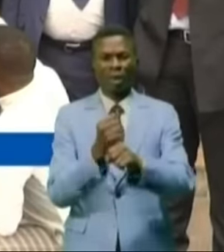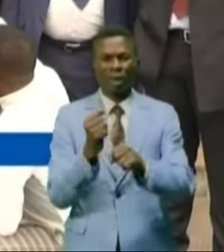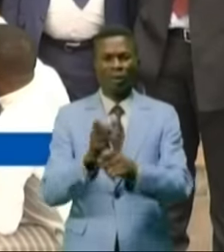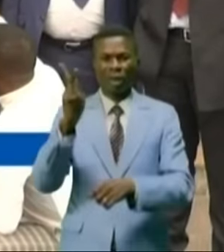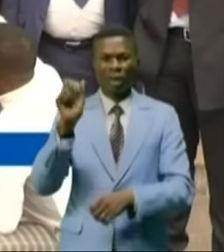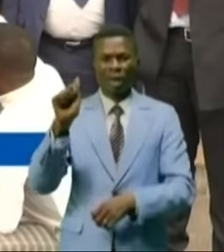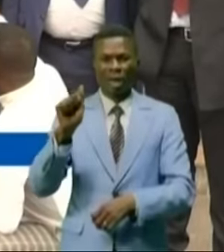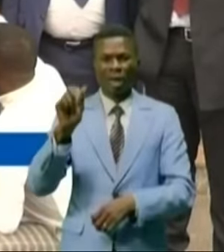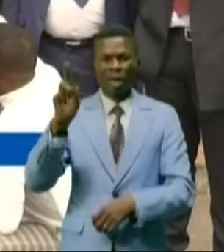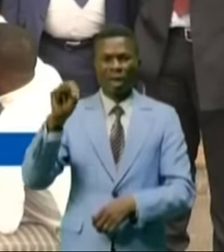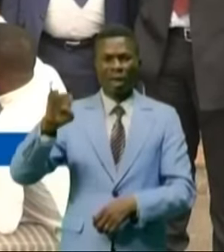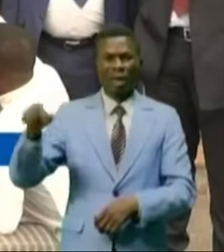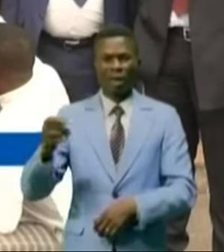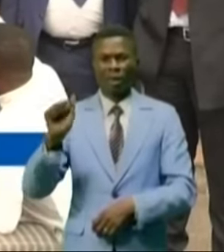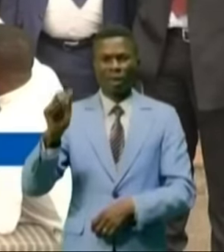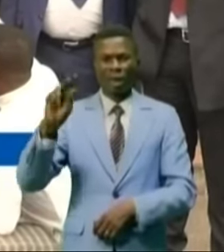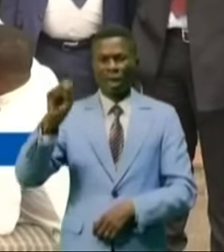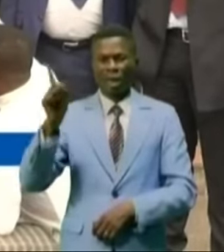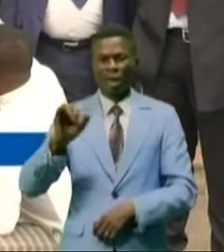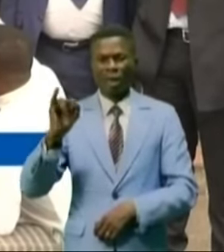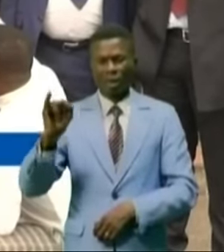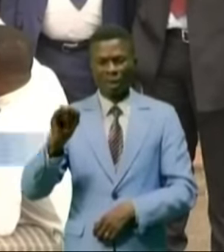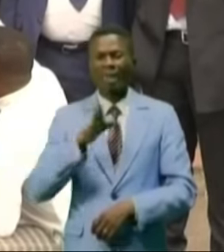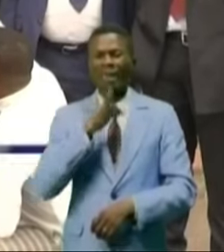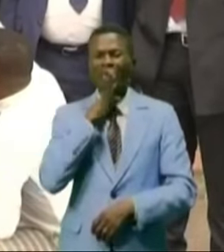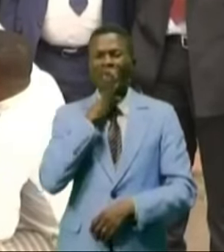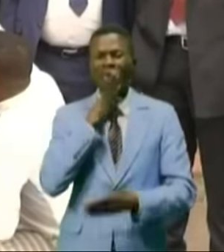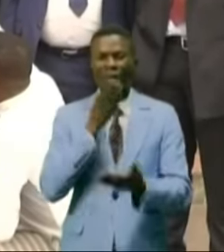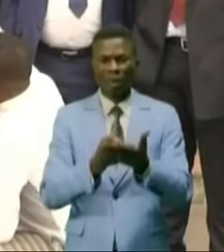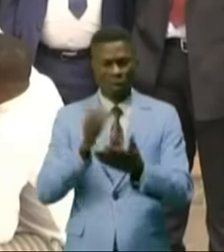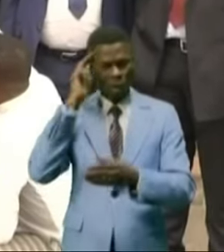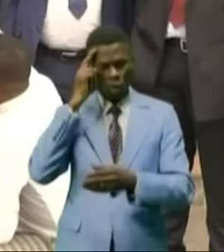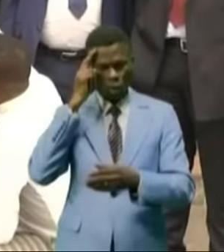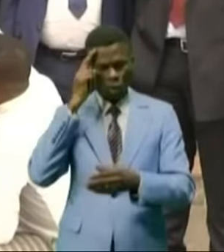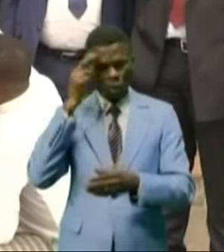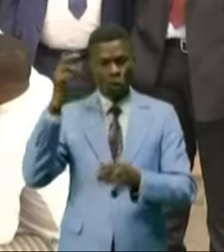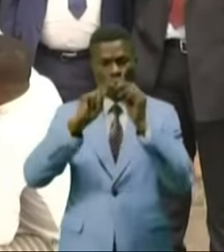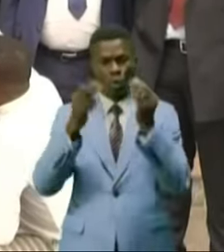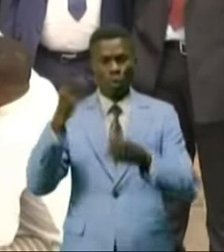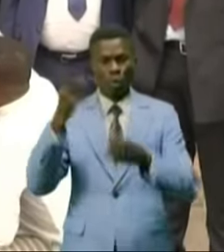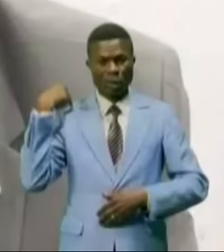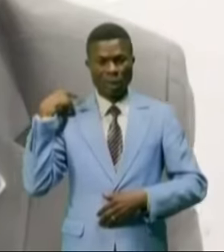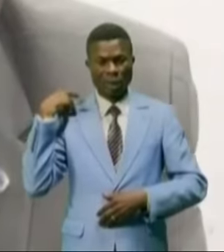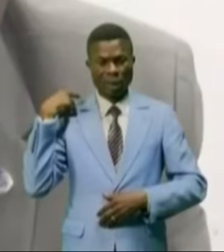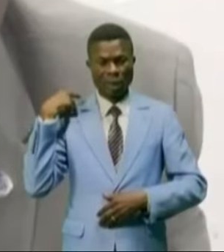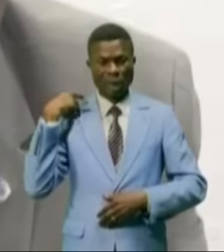qui traîne quand même. Nous avons résolu au niveau du caucus d'effectuer